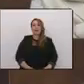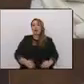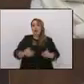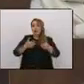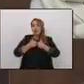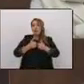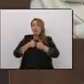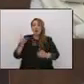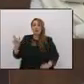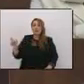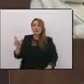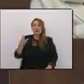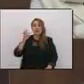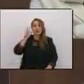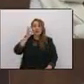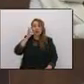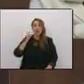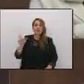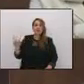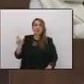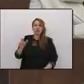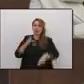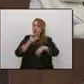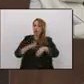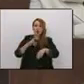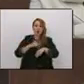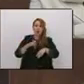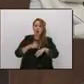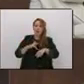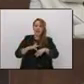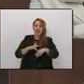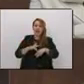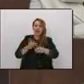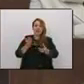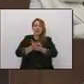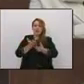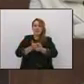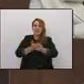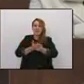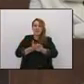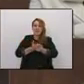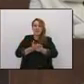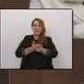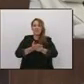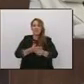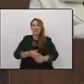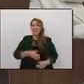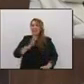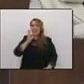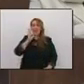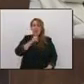من المواطنات والمواطنين هو التماطل الكبير في التكفل في بعض الملفات، يعني إذ من غير